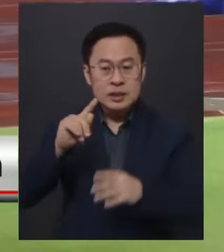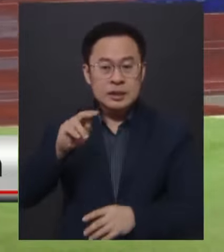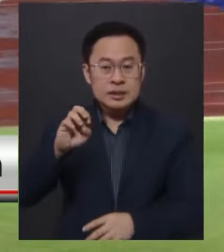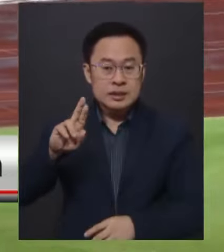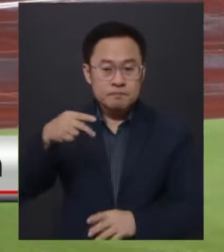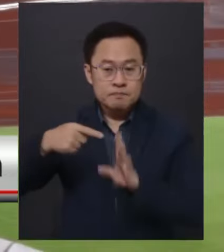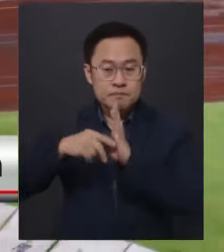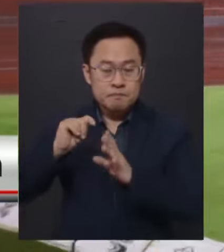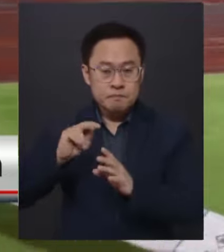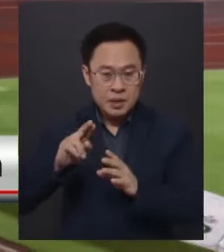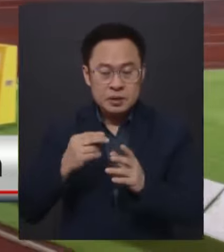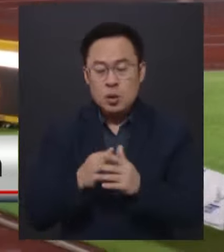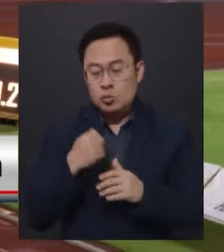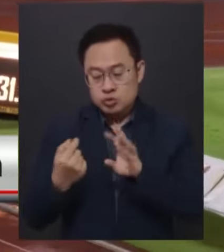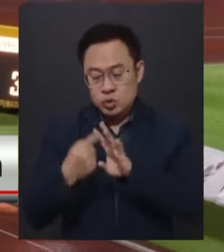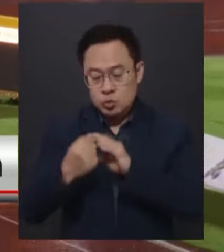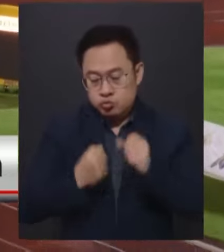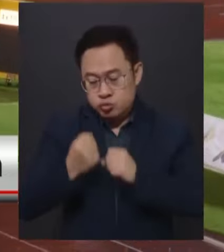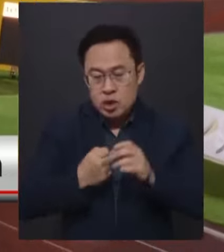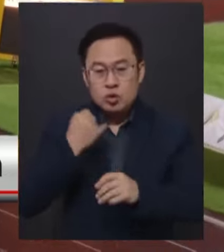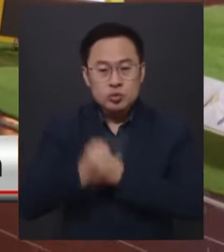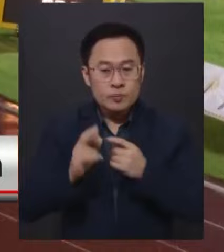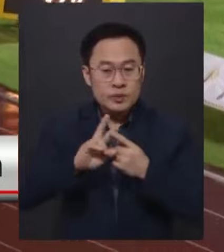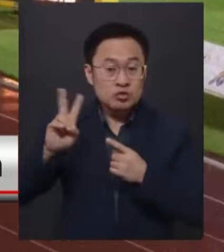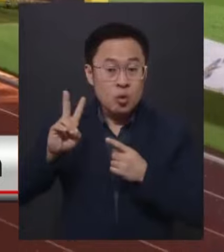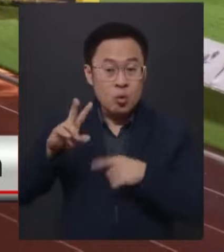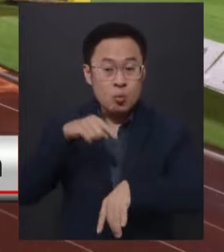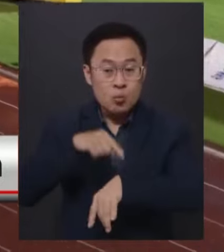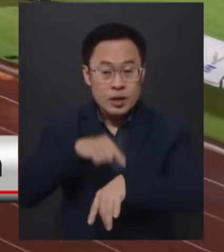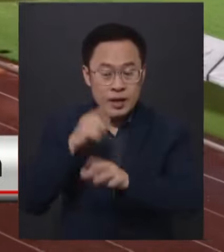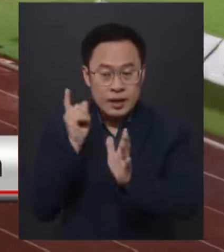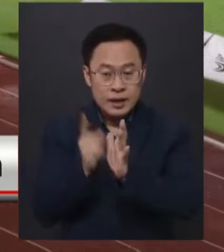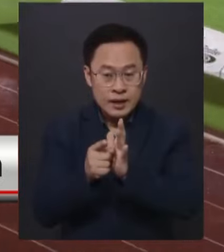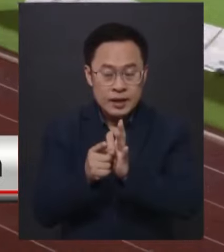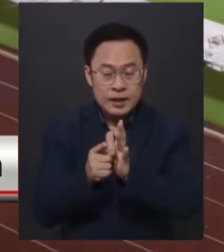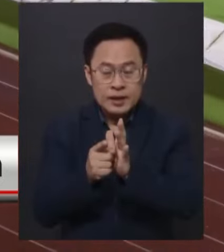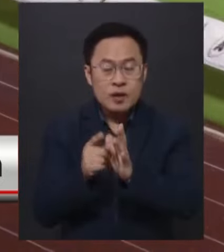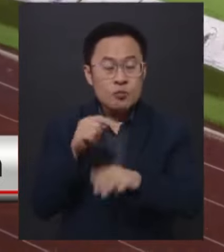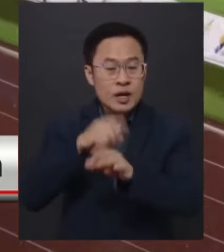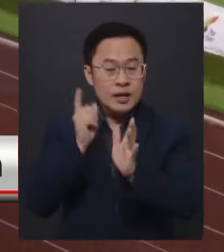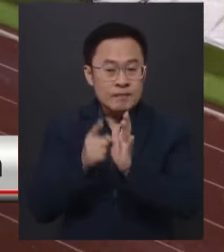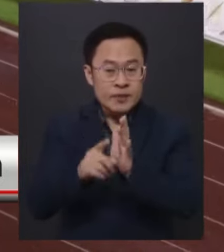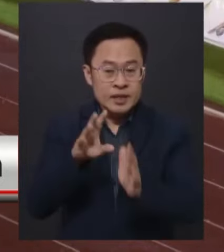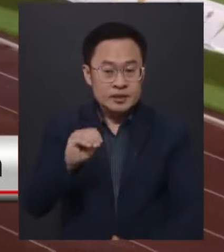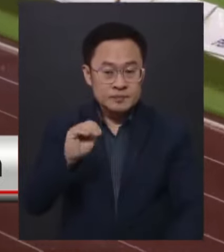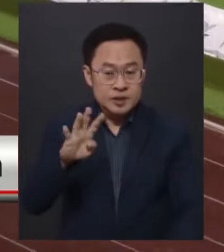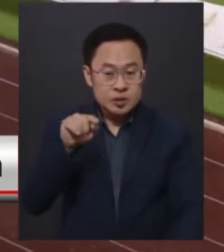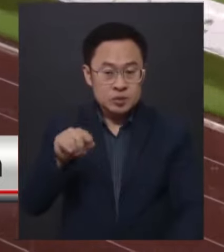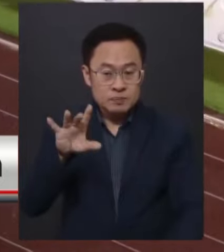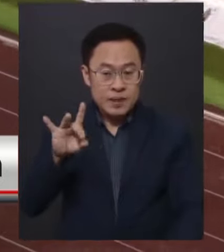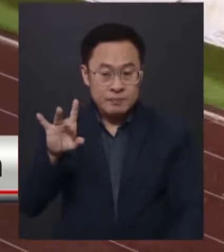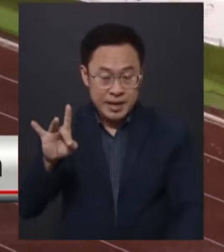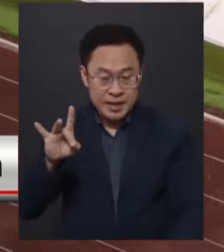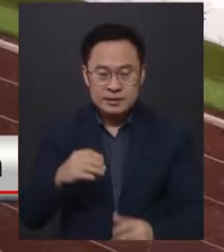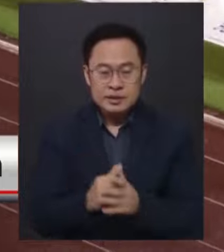กันครับวิ่งจนจบอันดับ 2คว้าเหรียญเงินมาครองได้หลังเข้าเส้นชัยด้วยเวลา 44.8วินาทีนะครับโดยเหรียญ